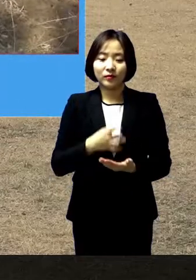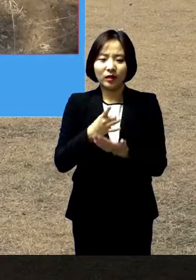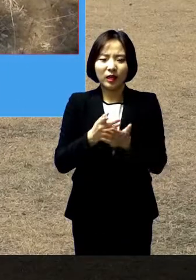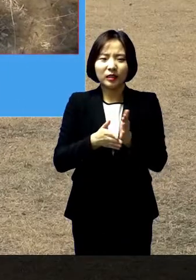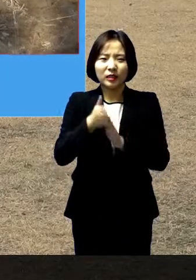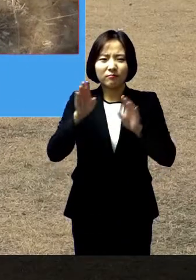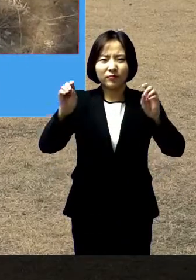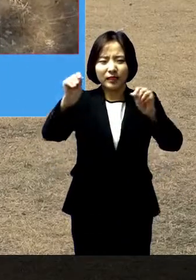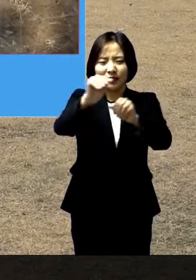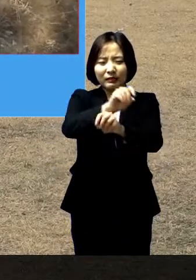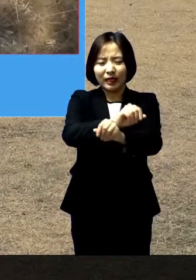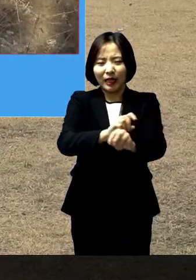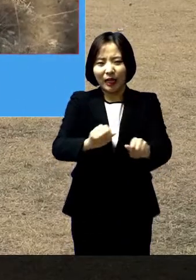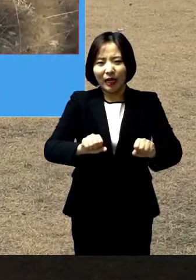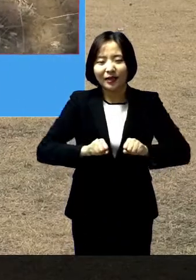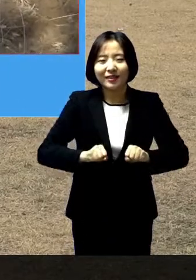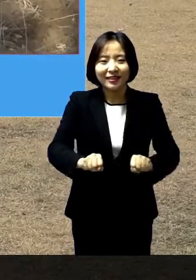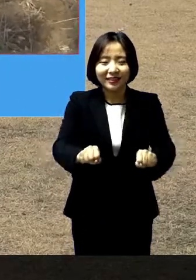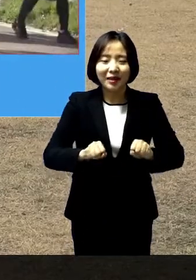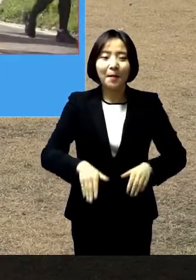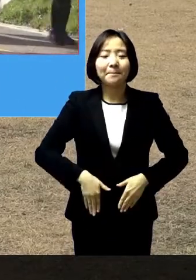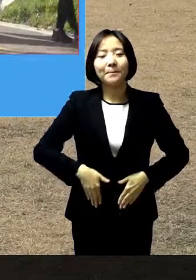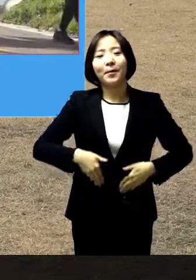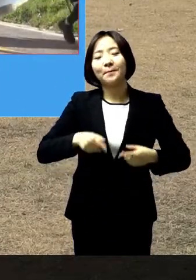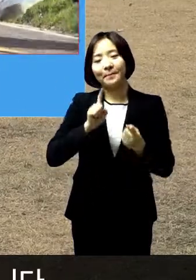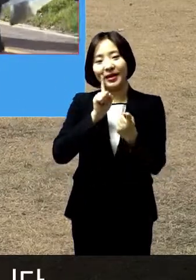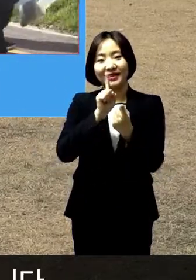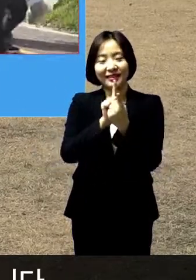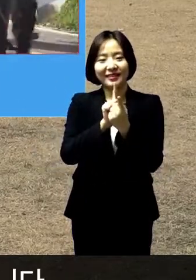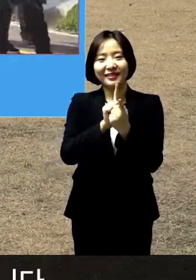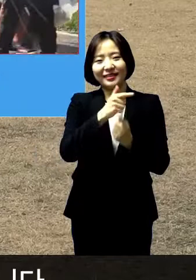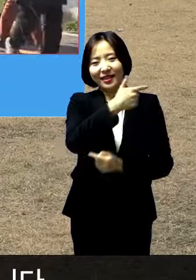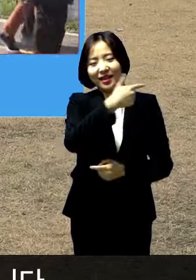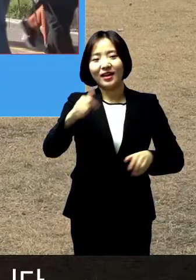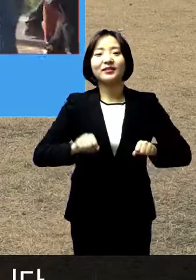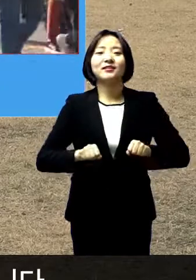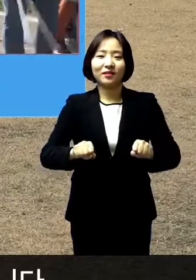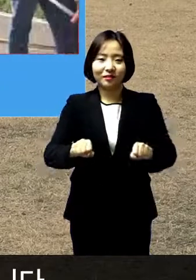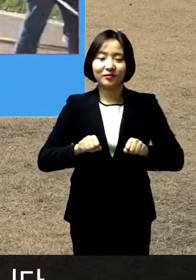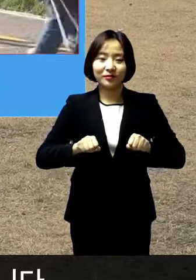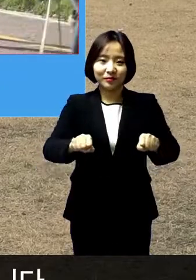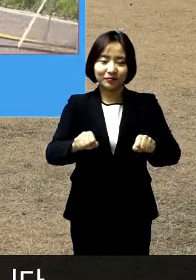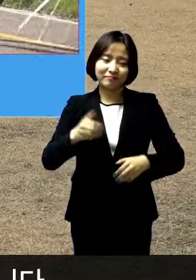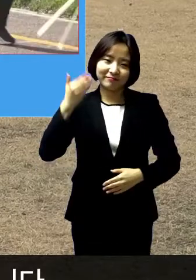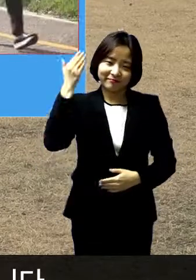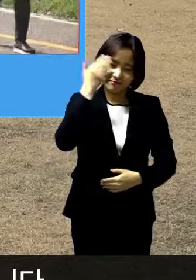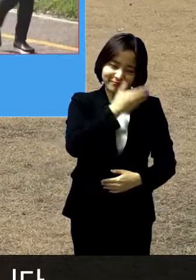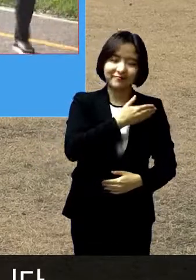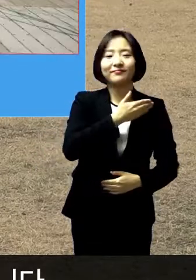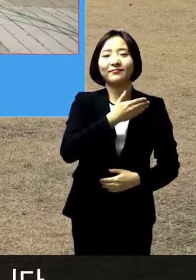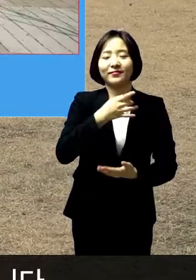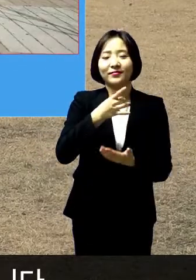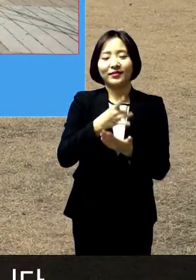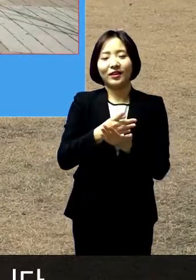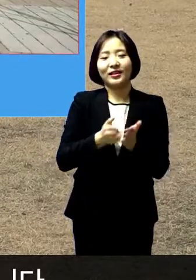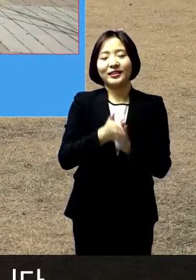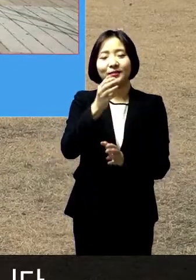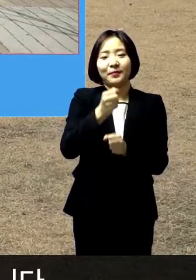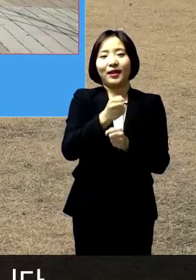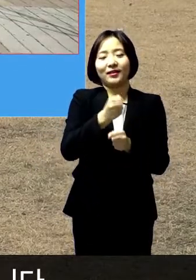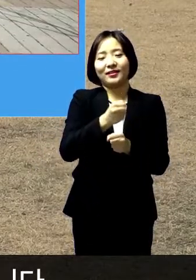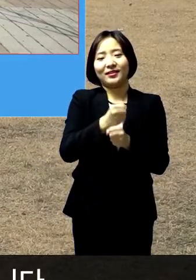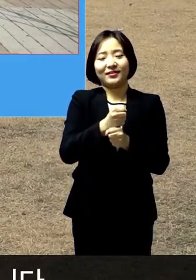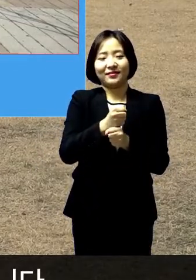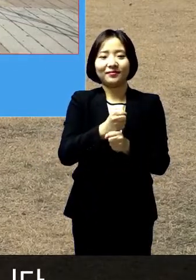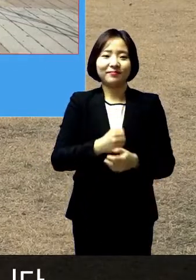천안시에서 겨울에 쌓인 먼지를 씻어내고 봄을 맞이하는 새봄맞이 일제 대청소를 실시하고 깨끗한 천안 만들기